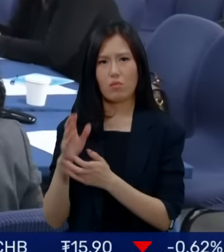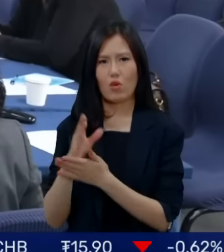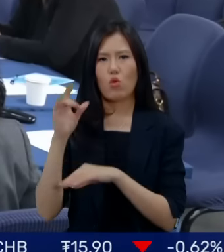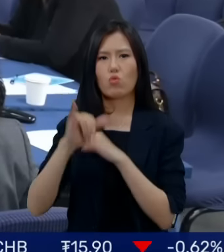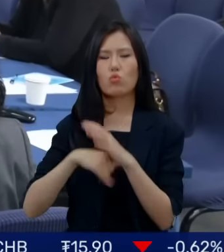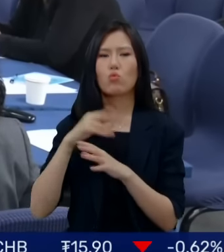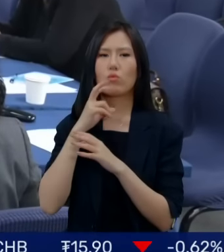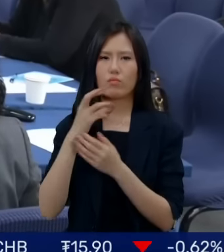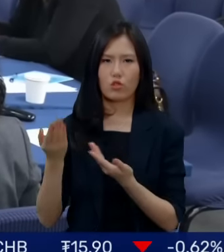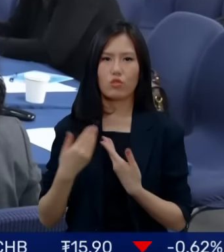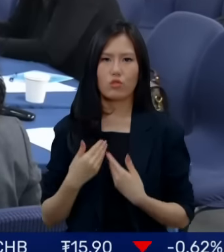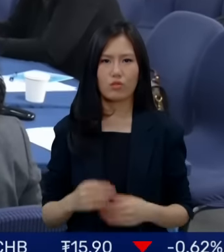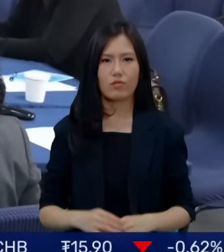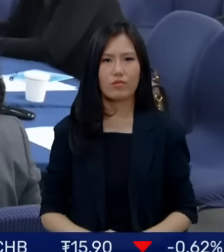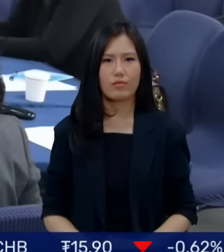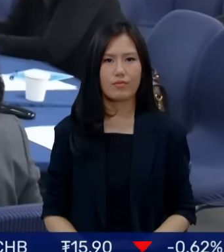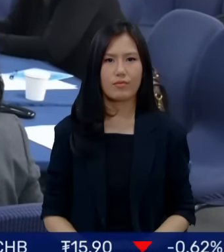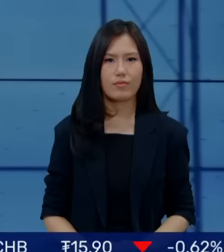хэлж өгсөн юм а.